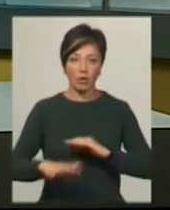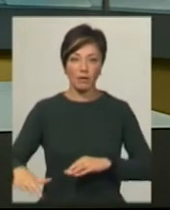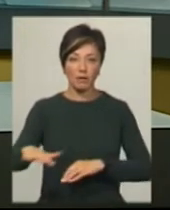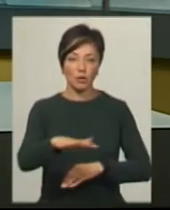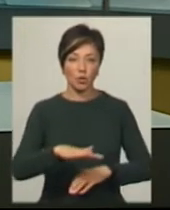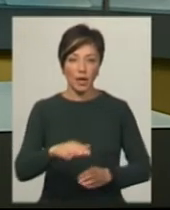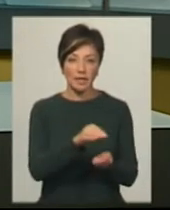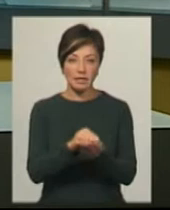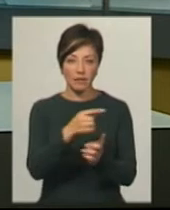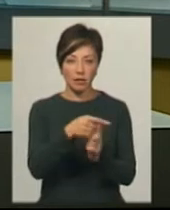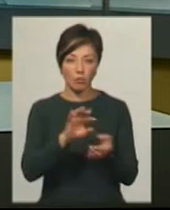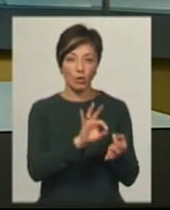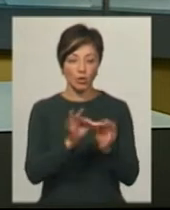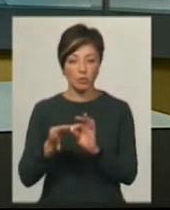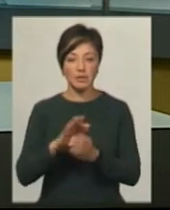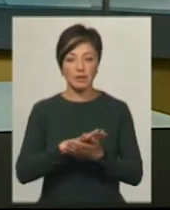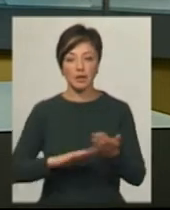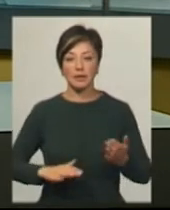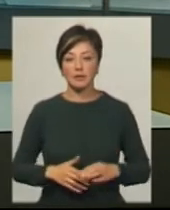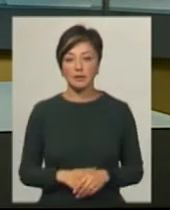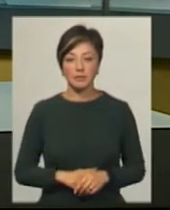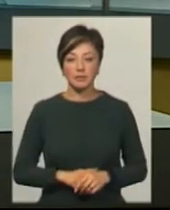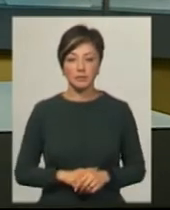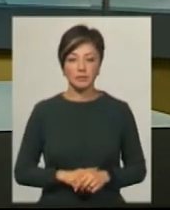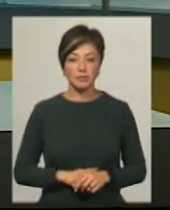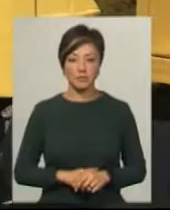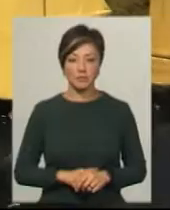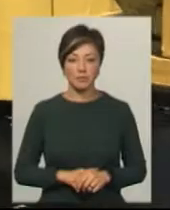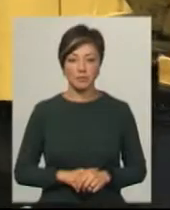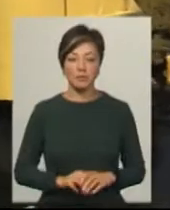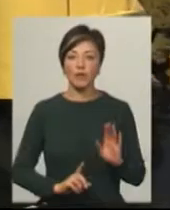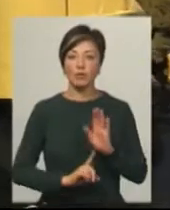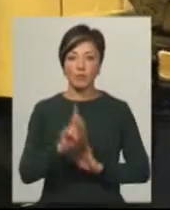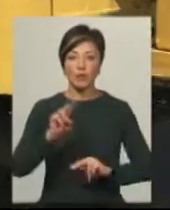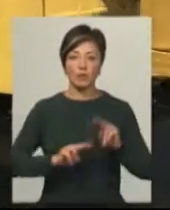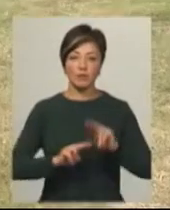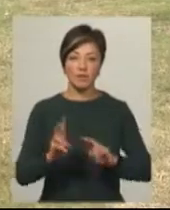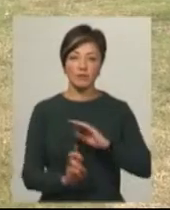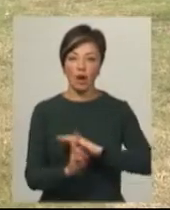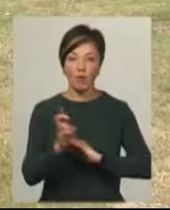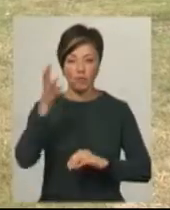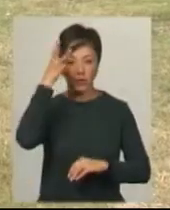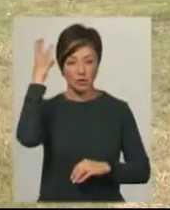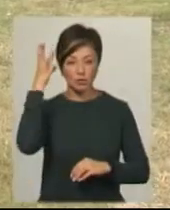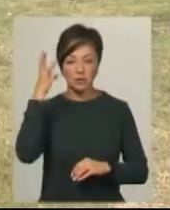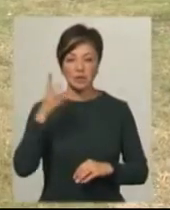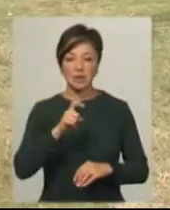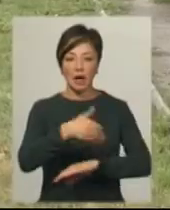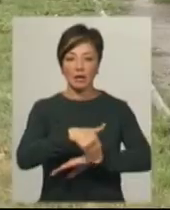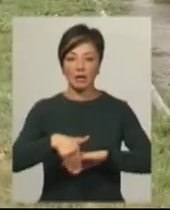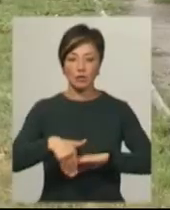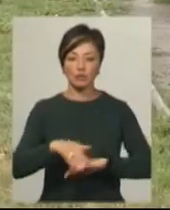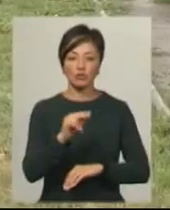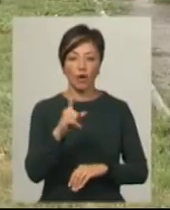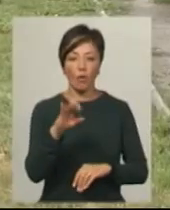території цвинтаря. Подробиці у сюжеті Анастасії Збродової. Розпочали будівництво храму в обласному центрі за адресою